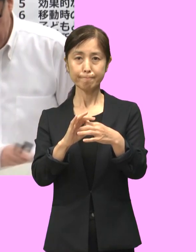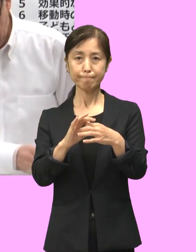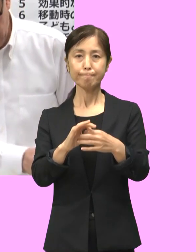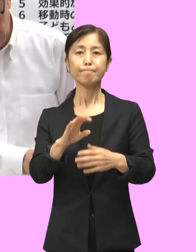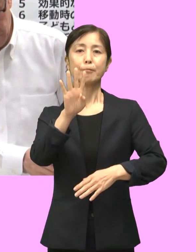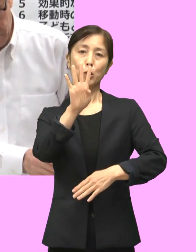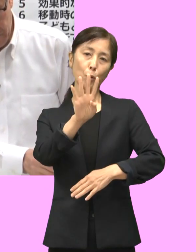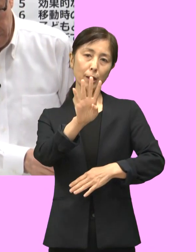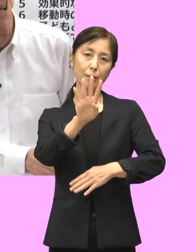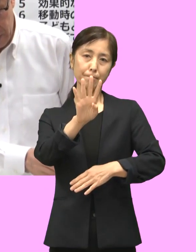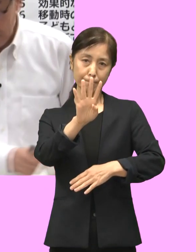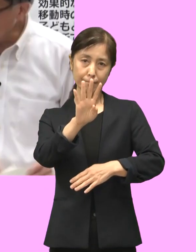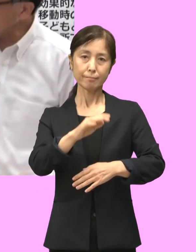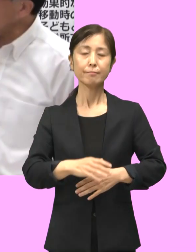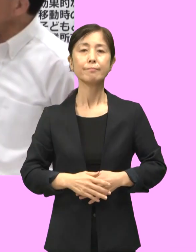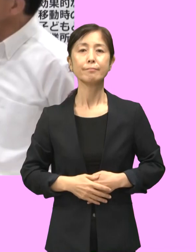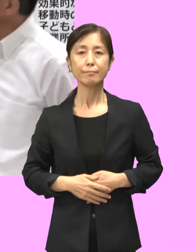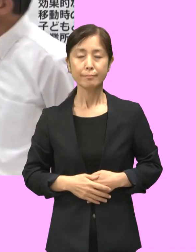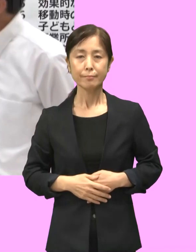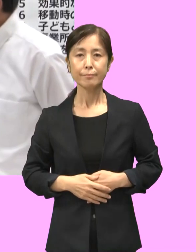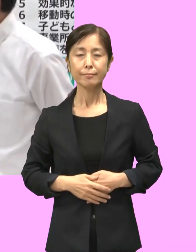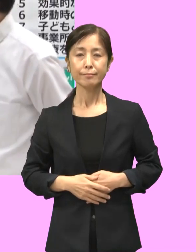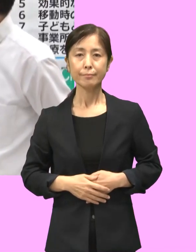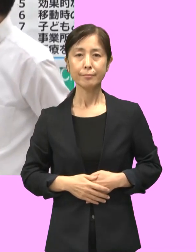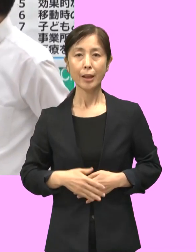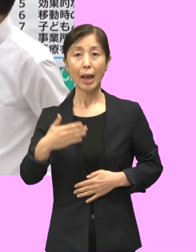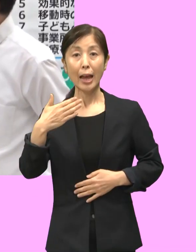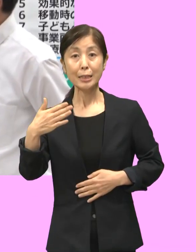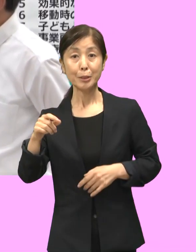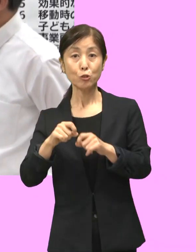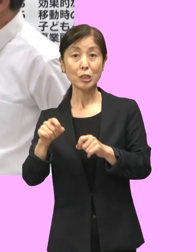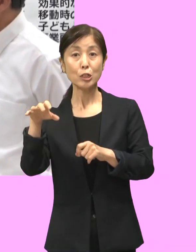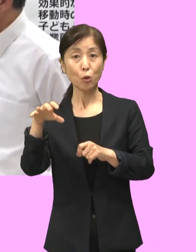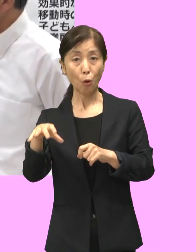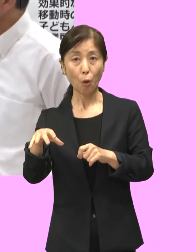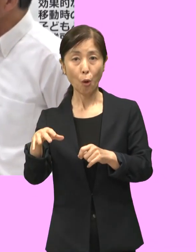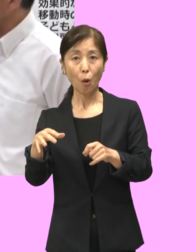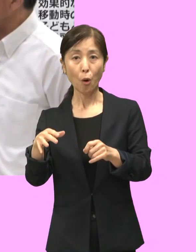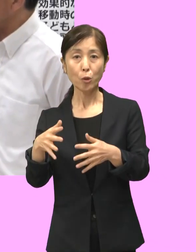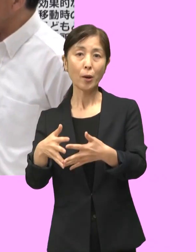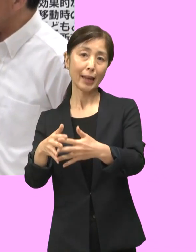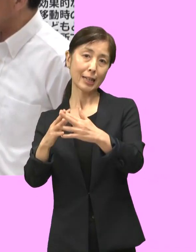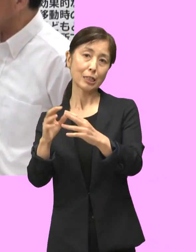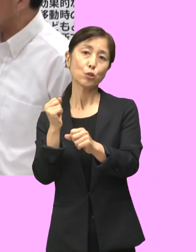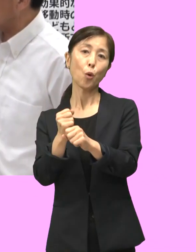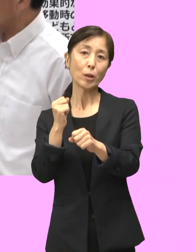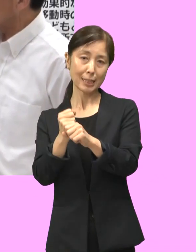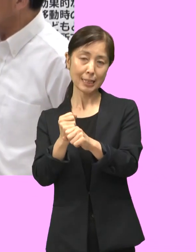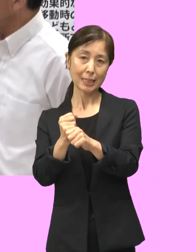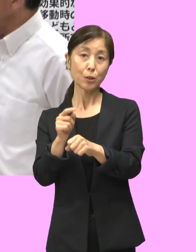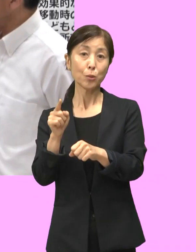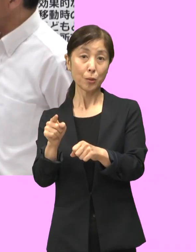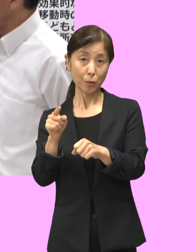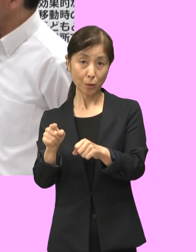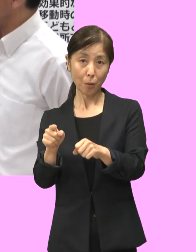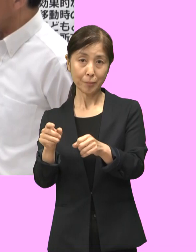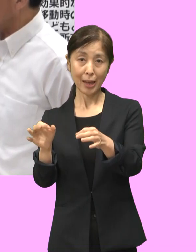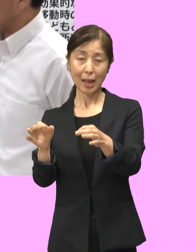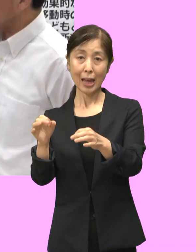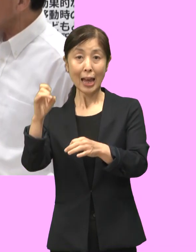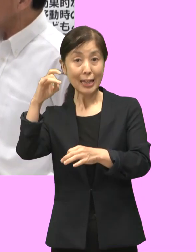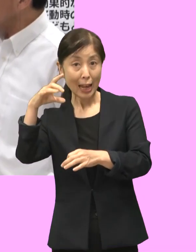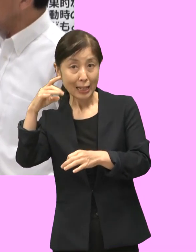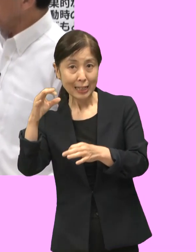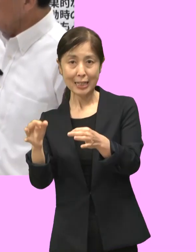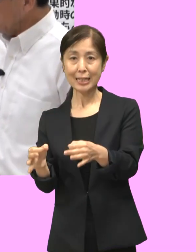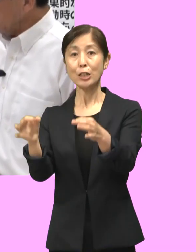4件ほどありまして、清水支所の建築工事、それから清水支所の電気設備の